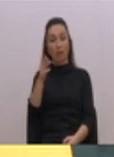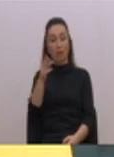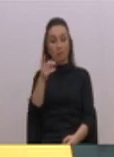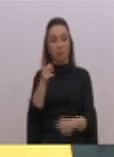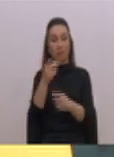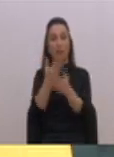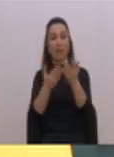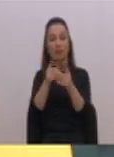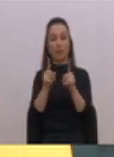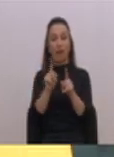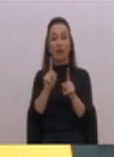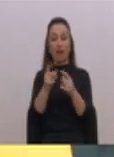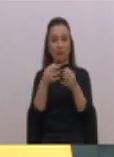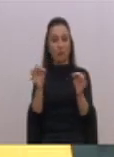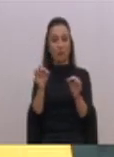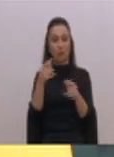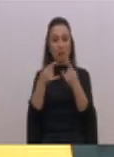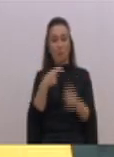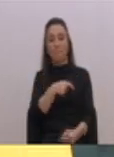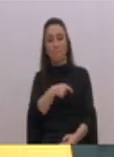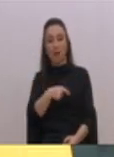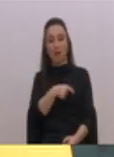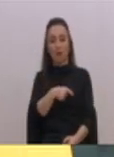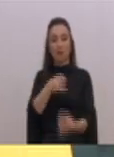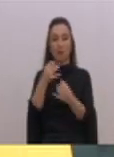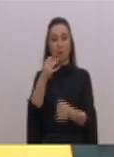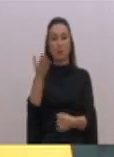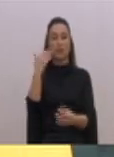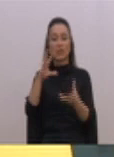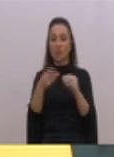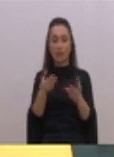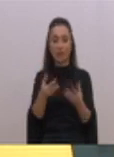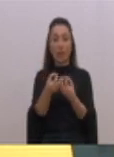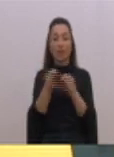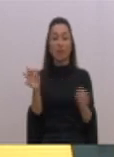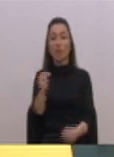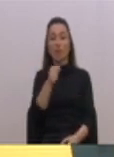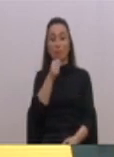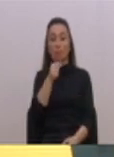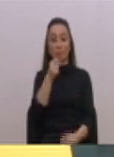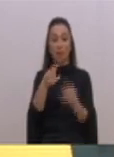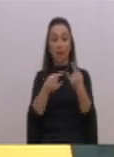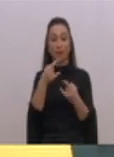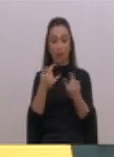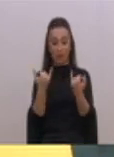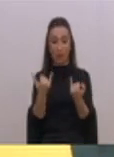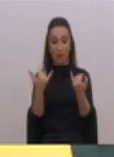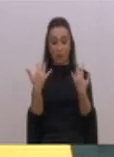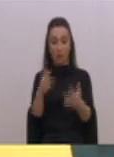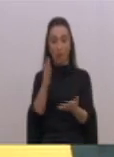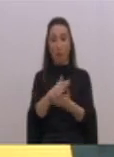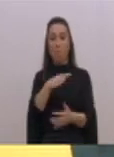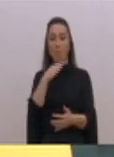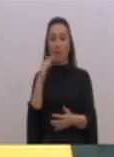თავისუფალ მედიაზე და რომელ მედია მენეჯერებს საუბრობს საერთოდ? თავისუფალი მედია არის დღეს, მედია არის